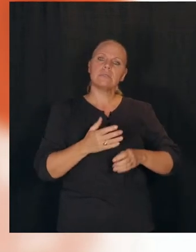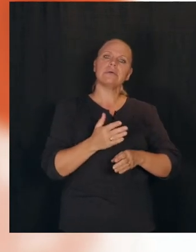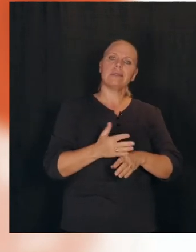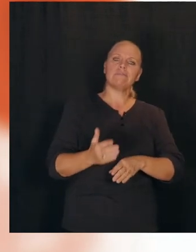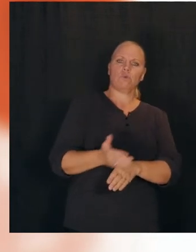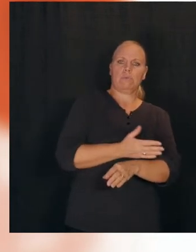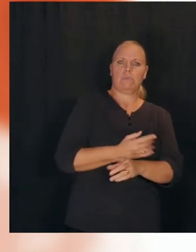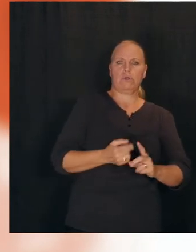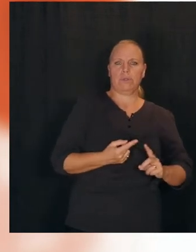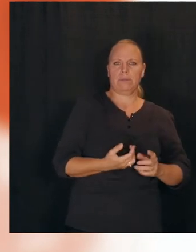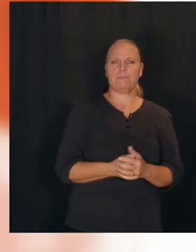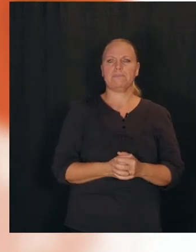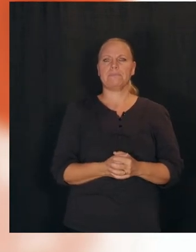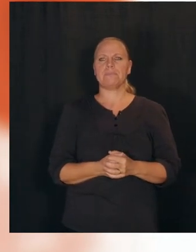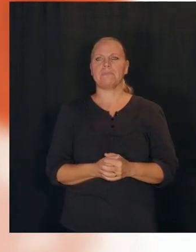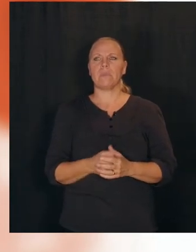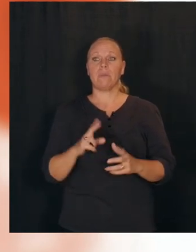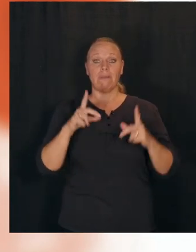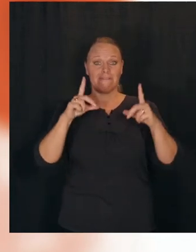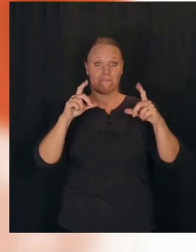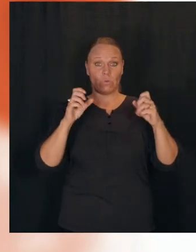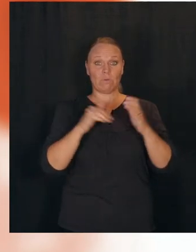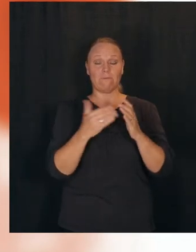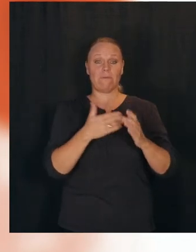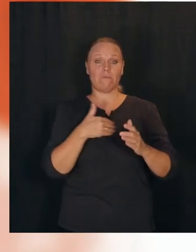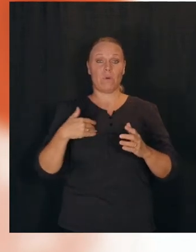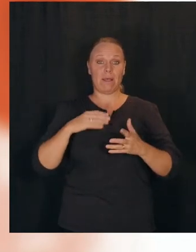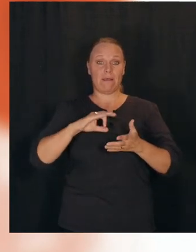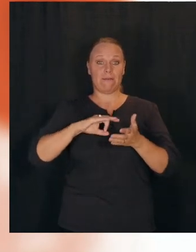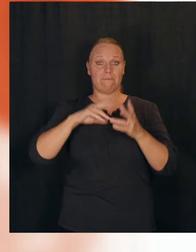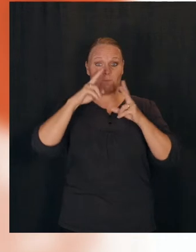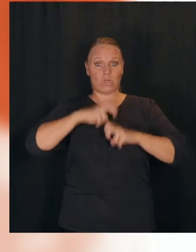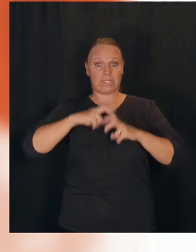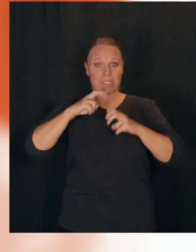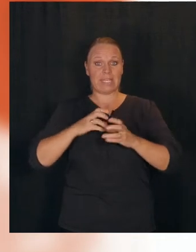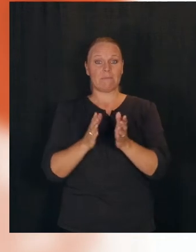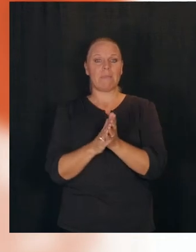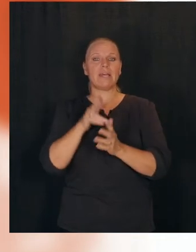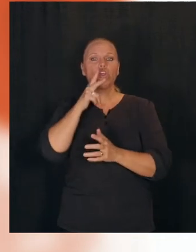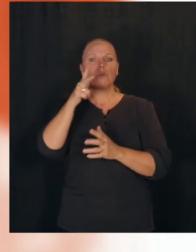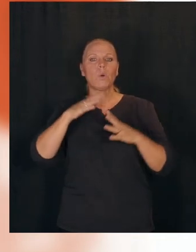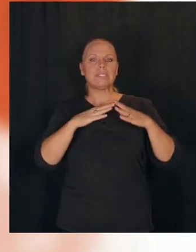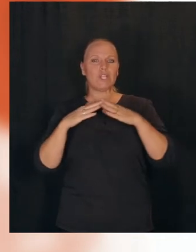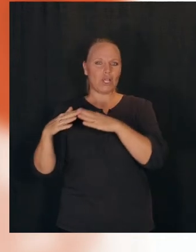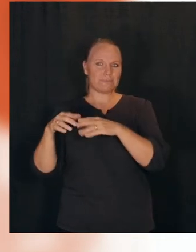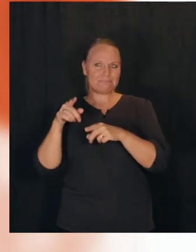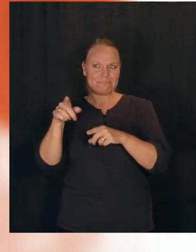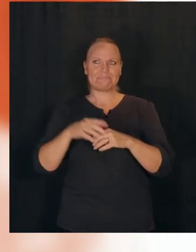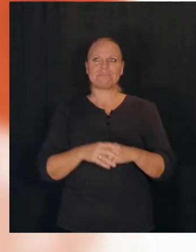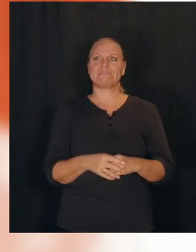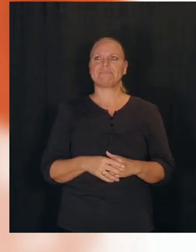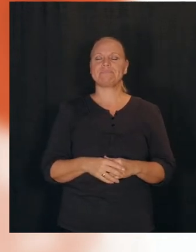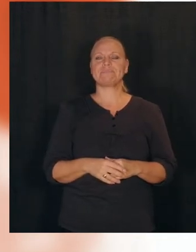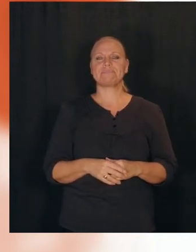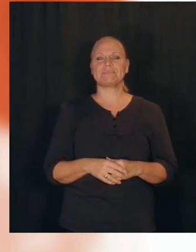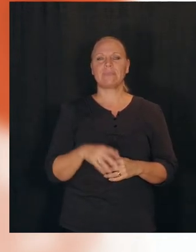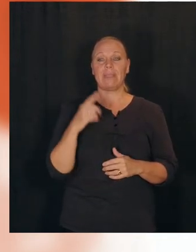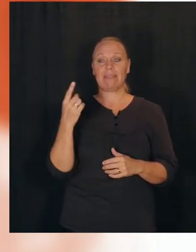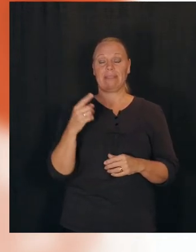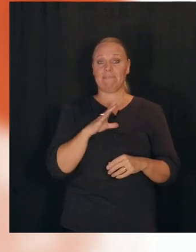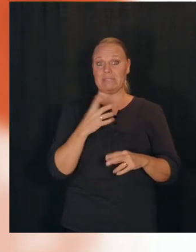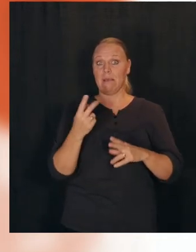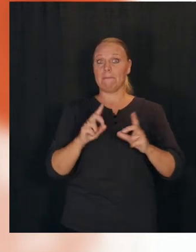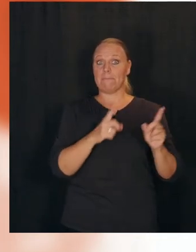Här har jag med ett foto från vår pågående forskning ihop med Göteborgs stad. Det är från en av parkerna i